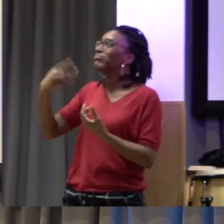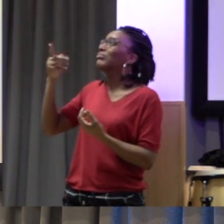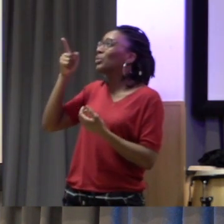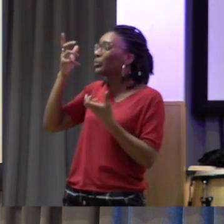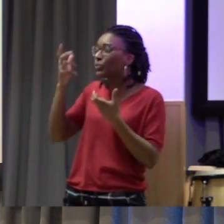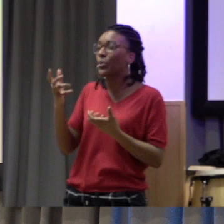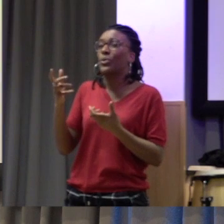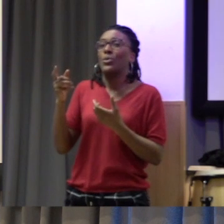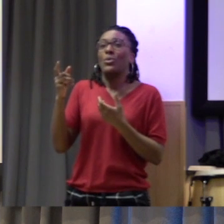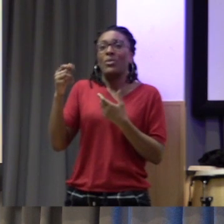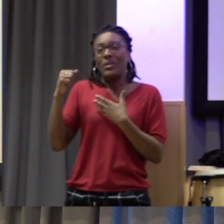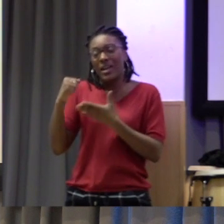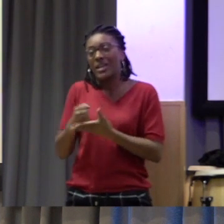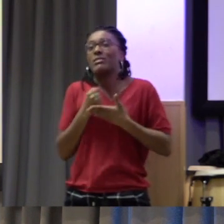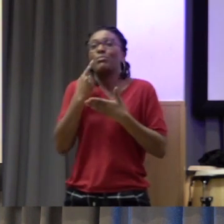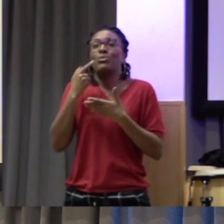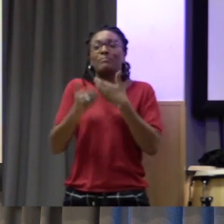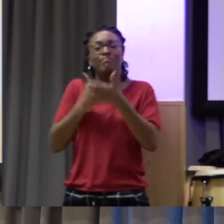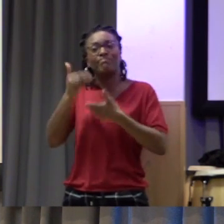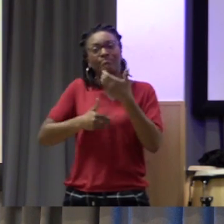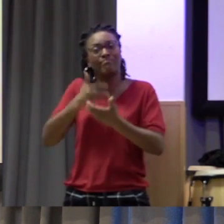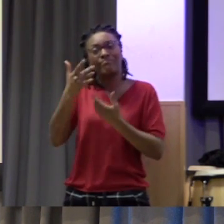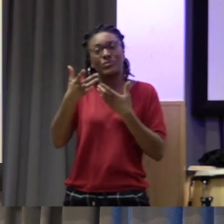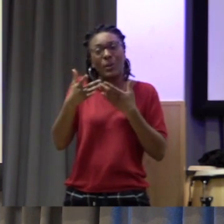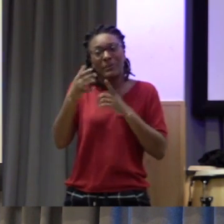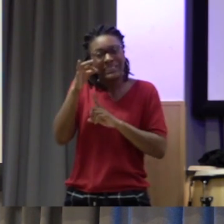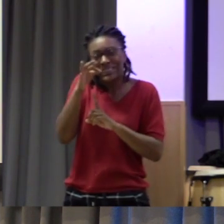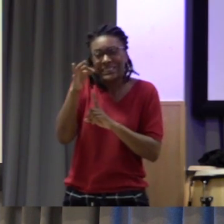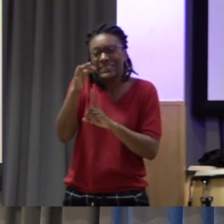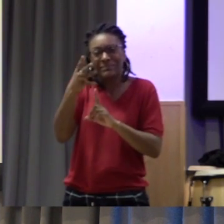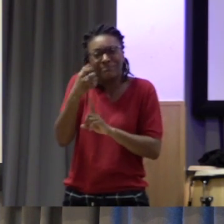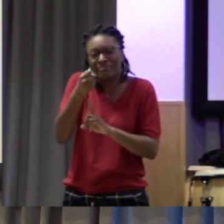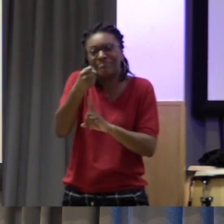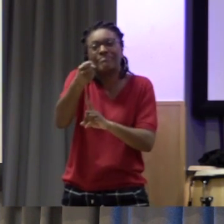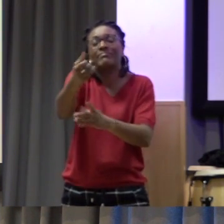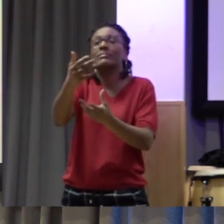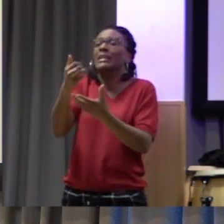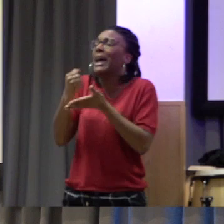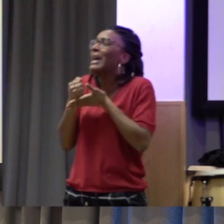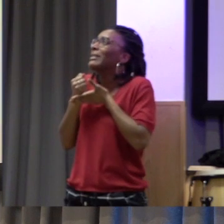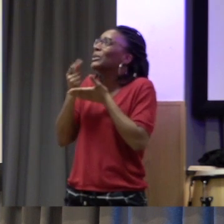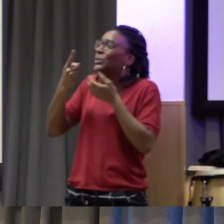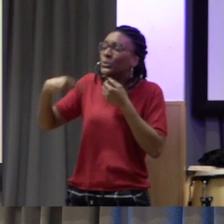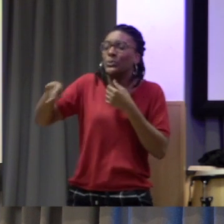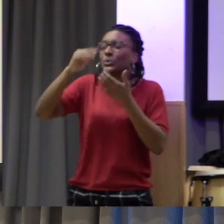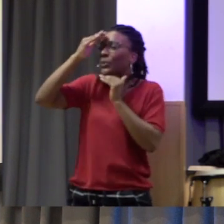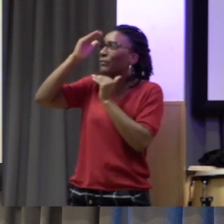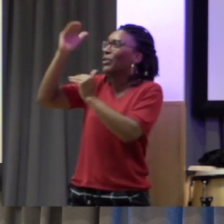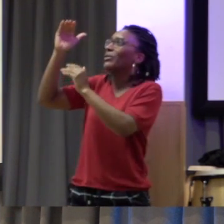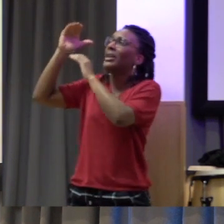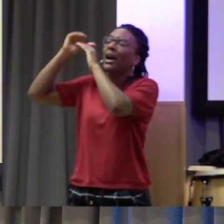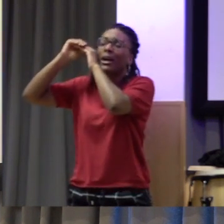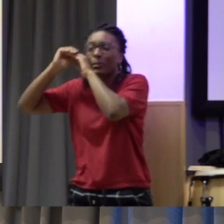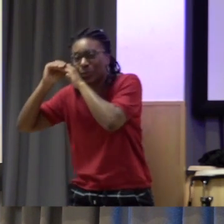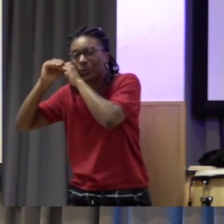nous amener au bon port. Alors donne-nous à pouvoir compter sur toi, à pouvoir nous appuyer